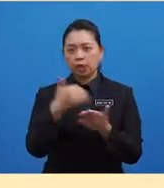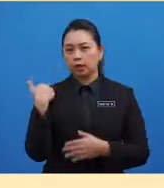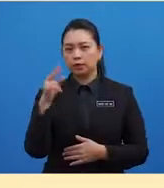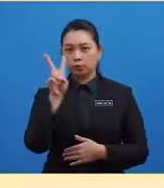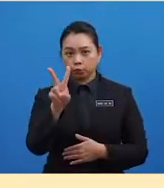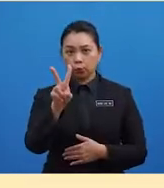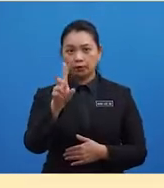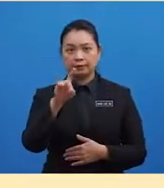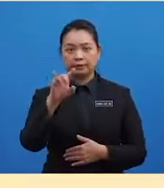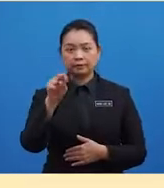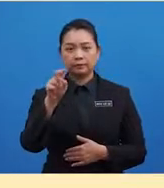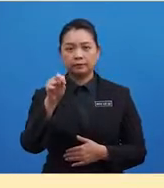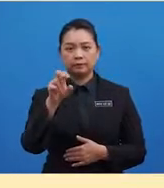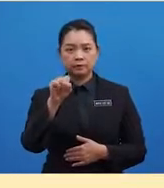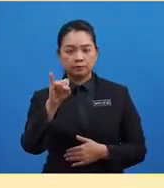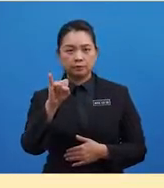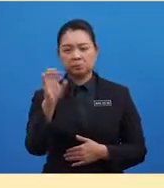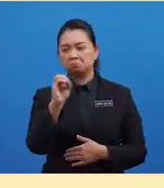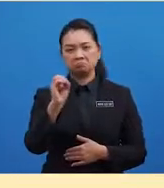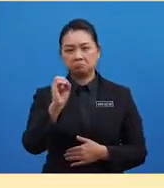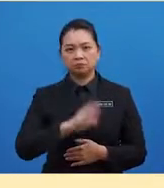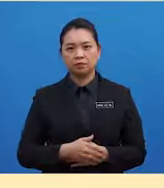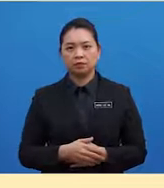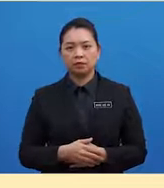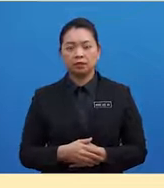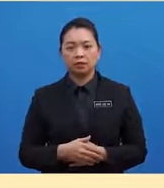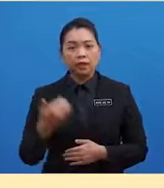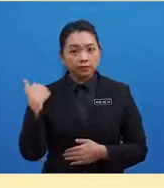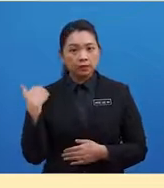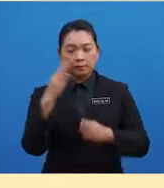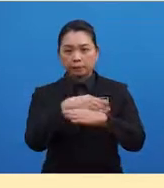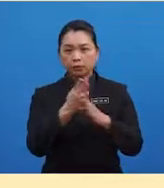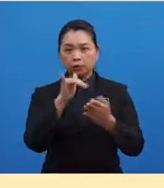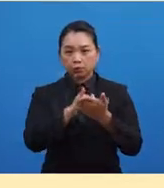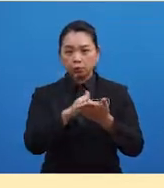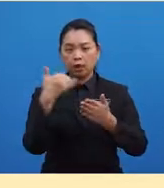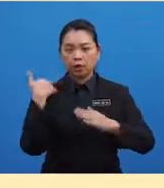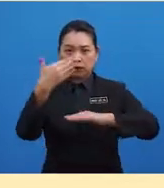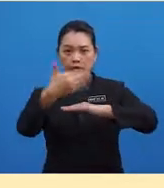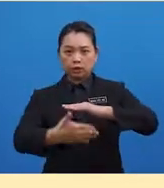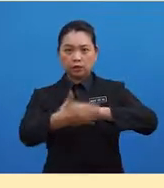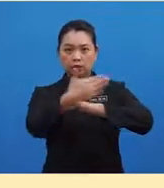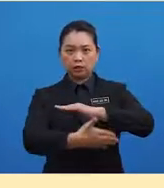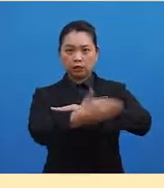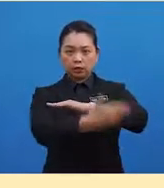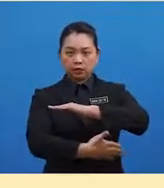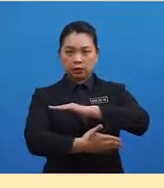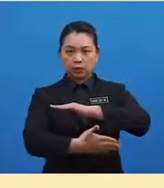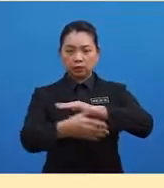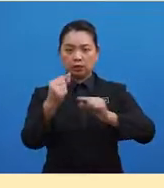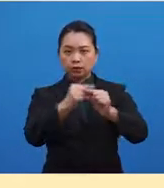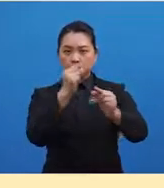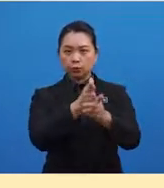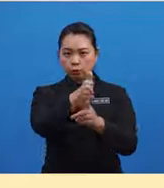dimensi yang tertutup? Tidak. Yang kedua, adakah bentuk tersebut dibentuk oleh garis lurus sebagai sisinya?